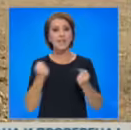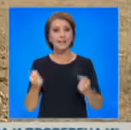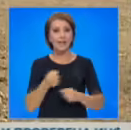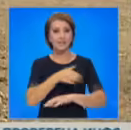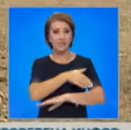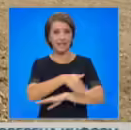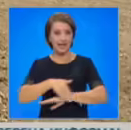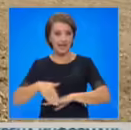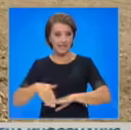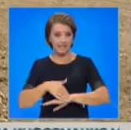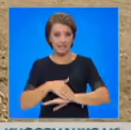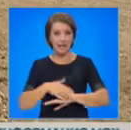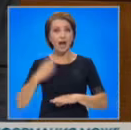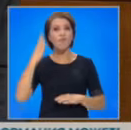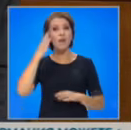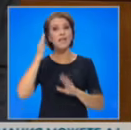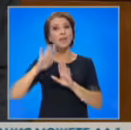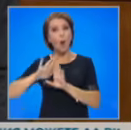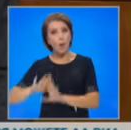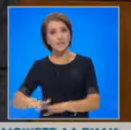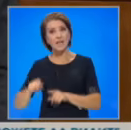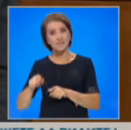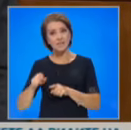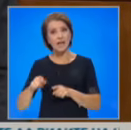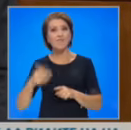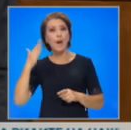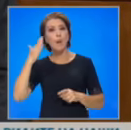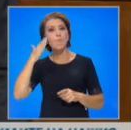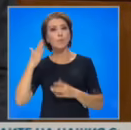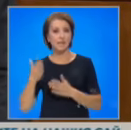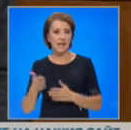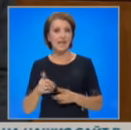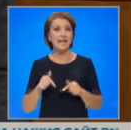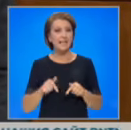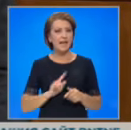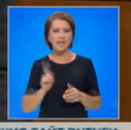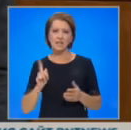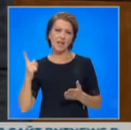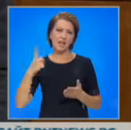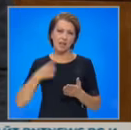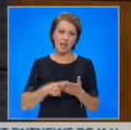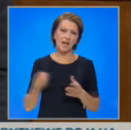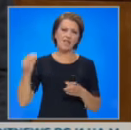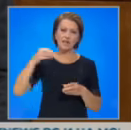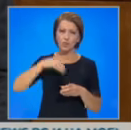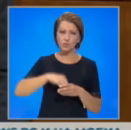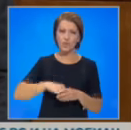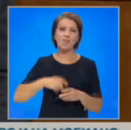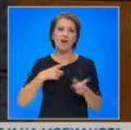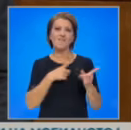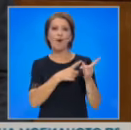останат в поделенията. Към момента, съобразно ситуацията, не се налага включването на въоръжените